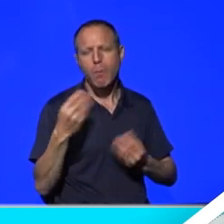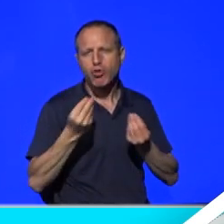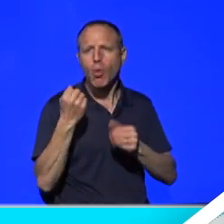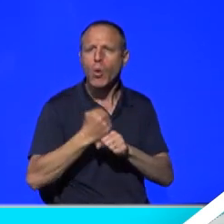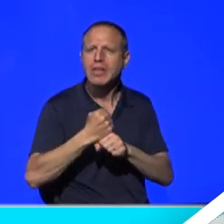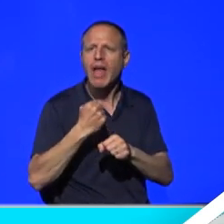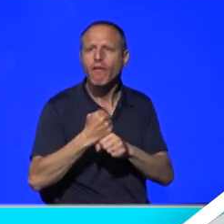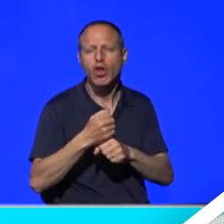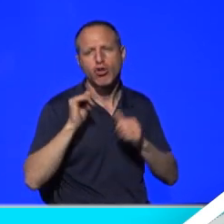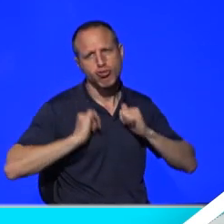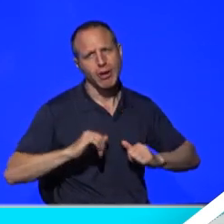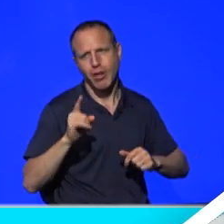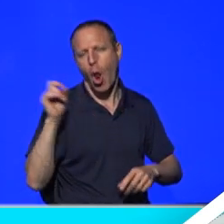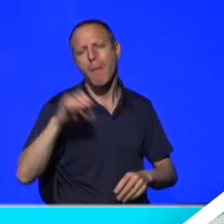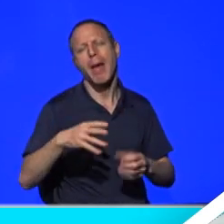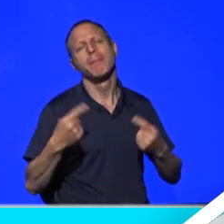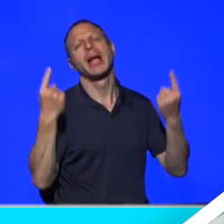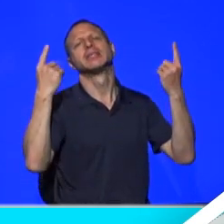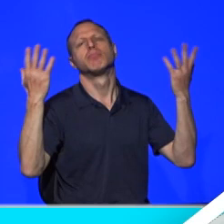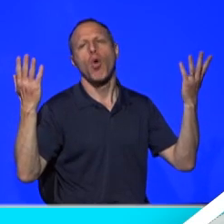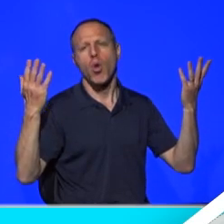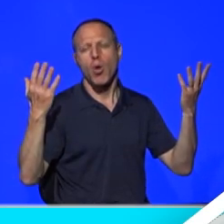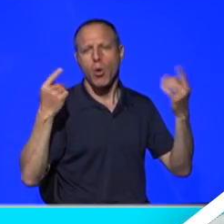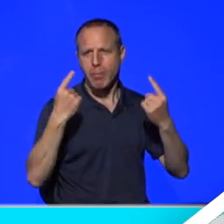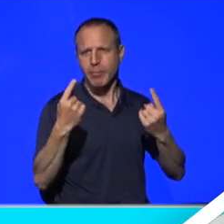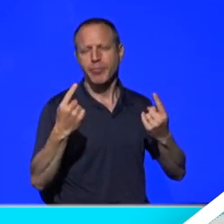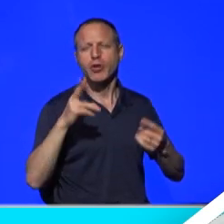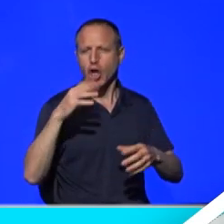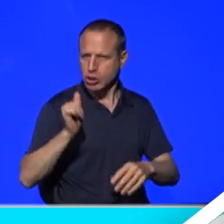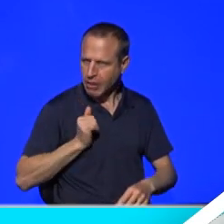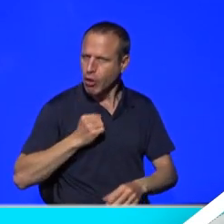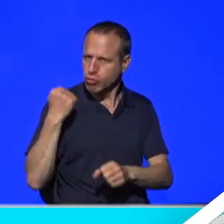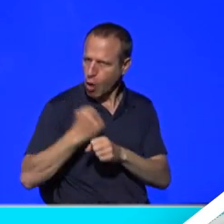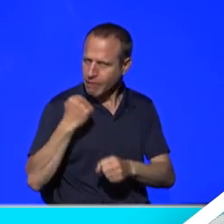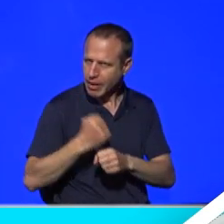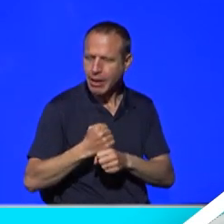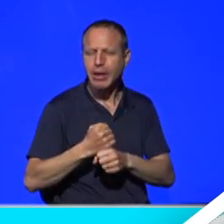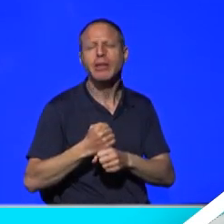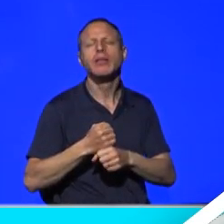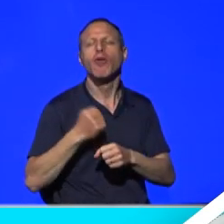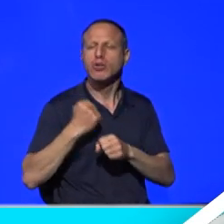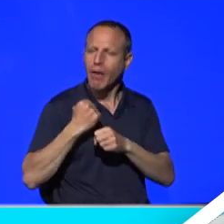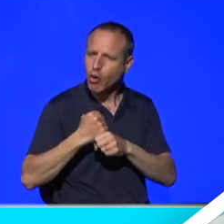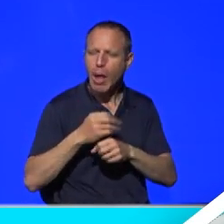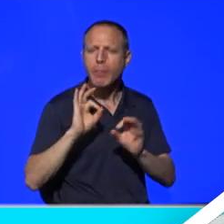העבודה, השקט הזה לא מגיע מעצמו. יש פה צבא שעובד, עושה את העבודה, בדיוק כמו שהמשטרה עושה את